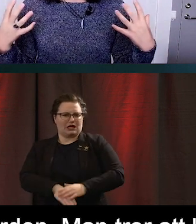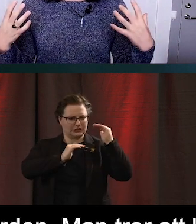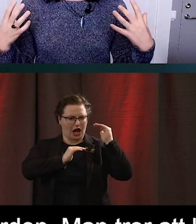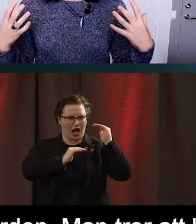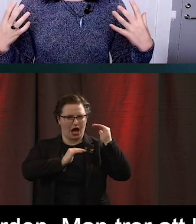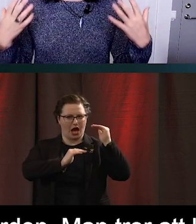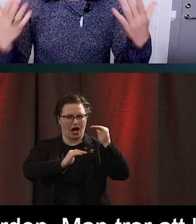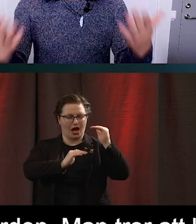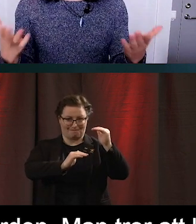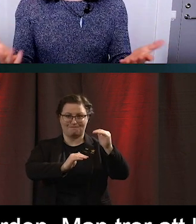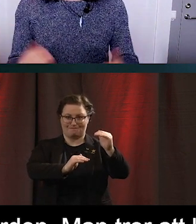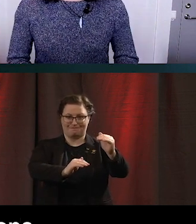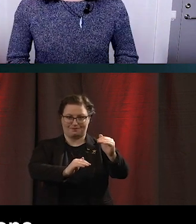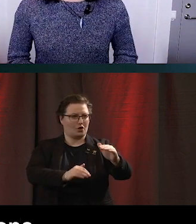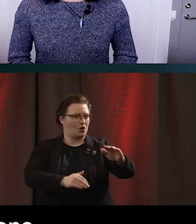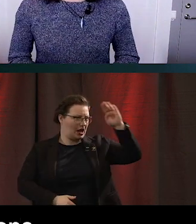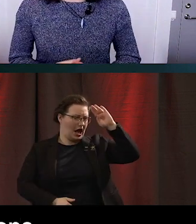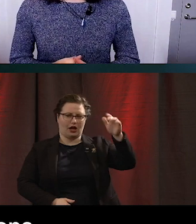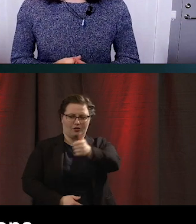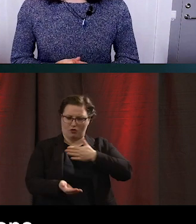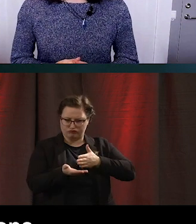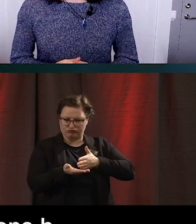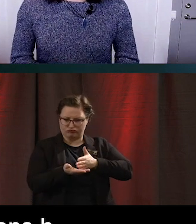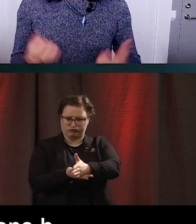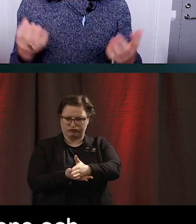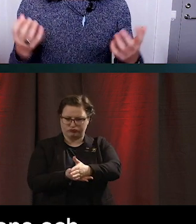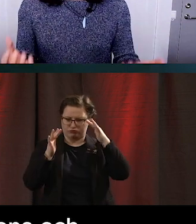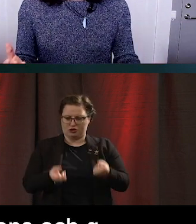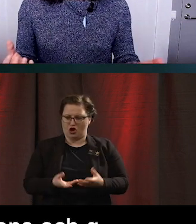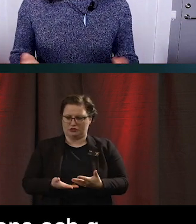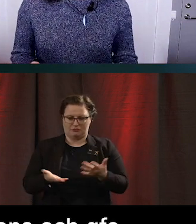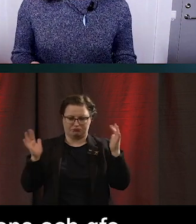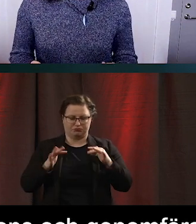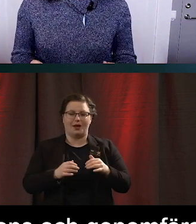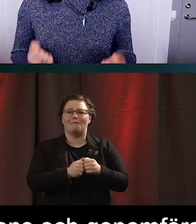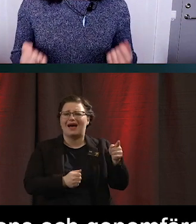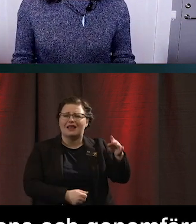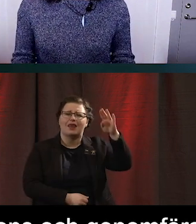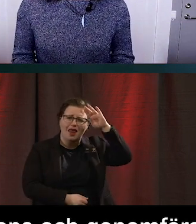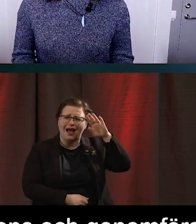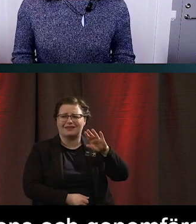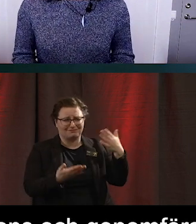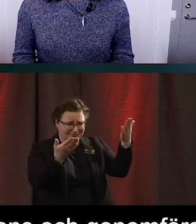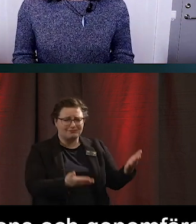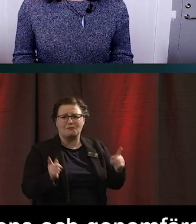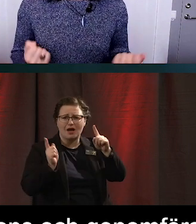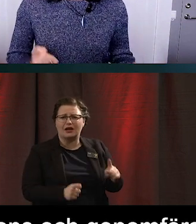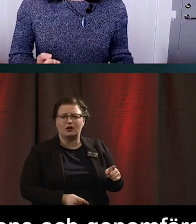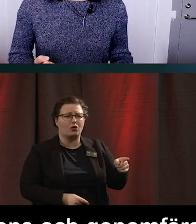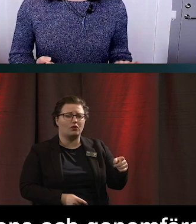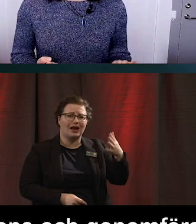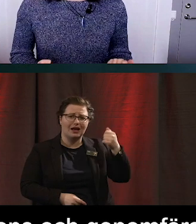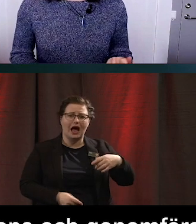Och lika gott genomförande och problemlösning. Men de är också glada och de kan också bli trötta. Och de kan